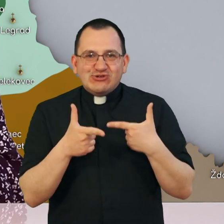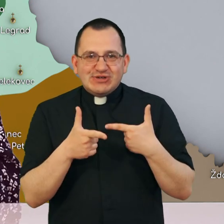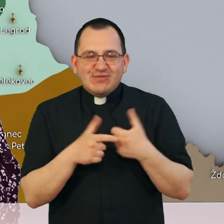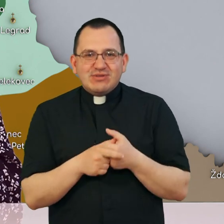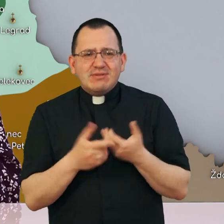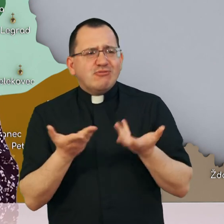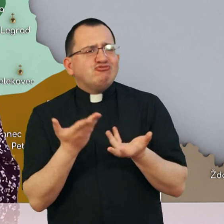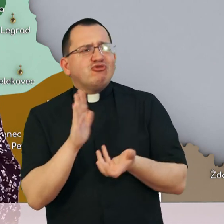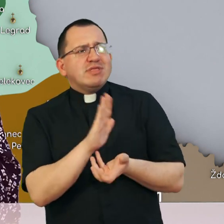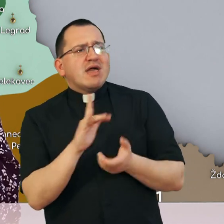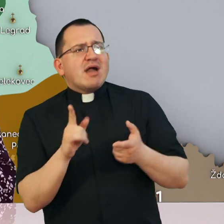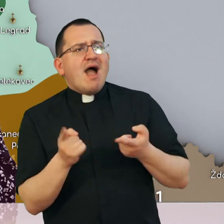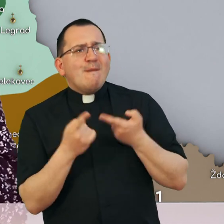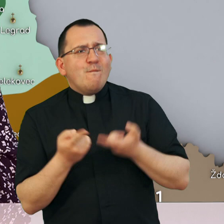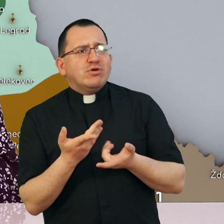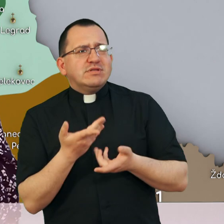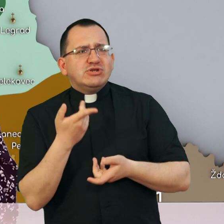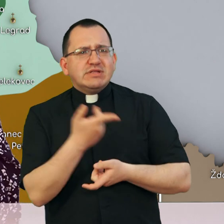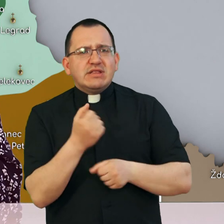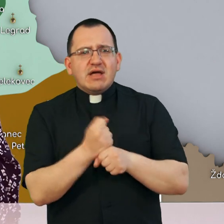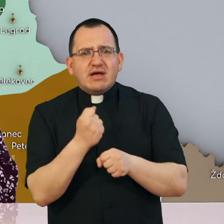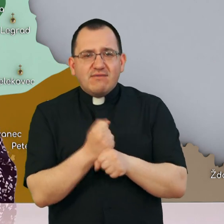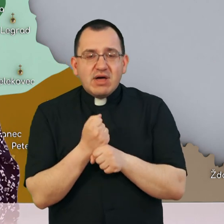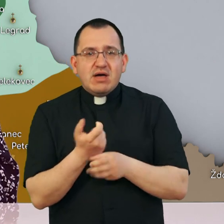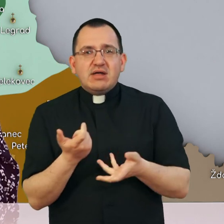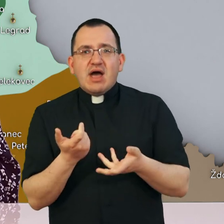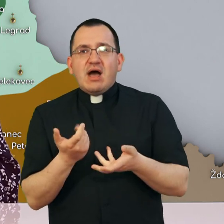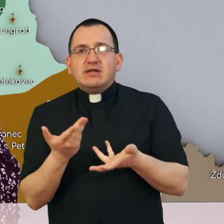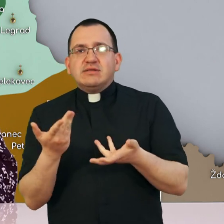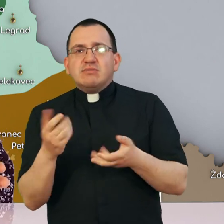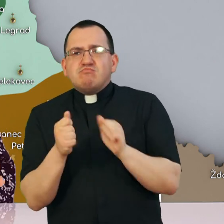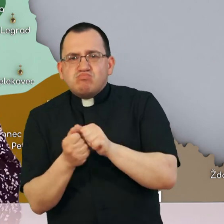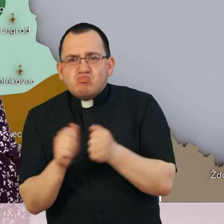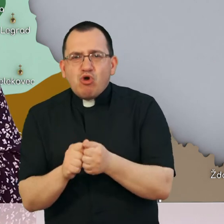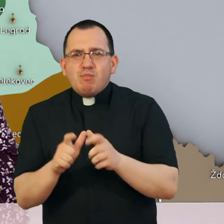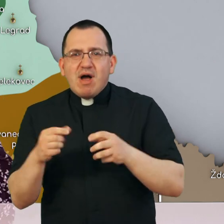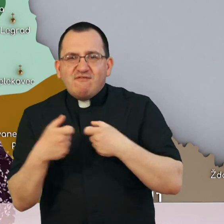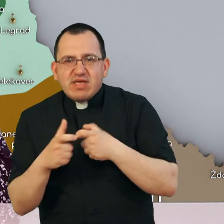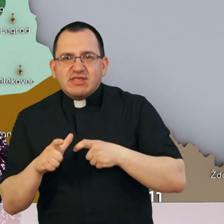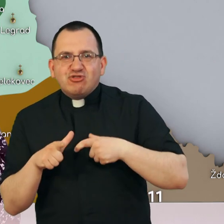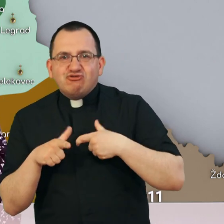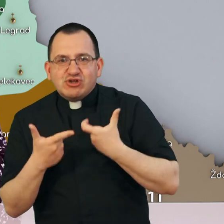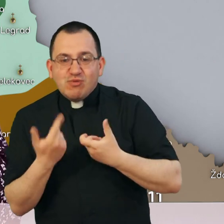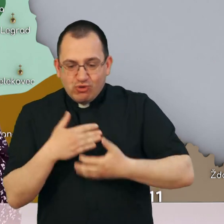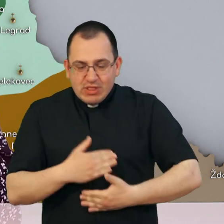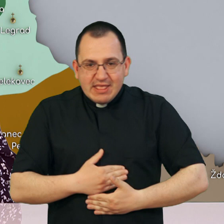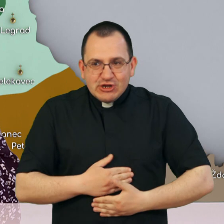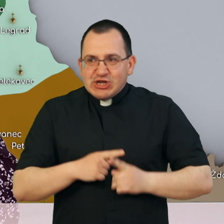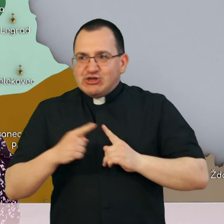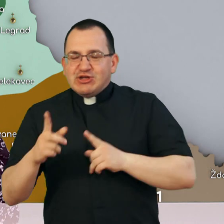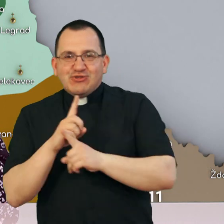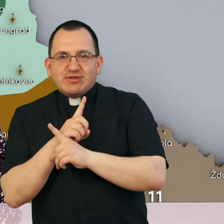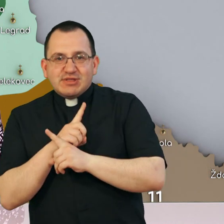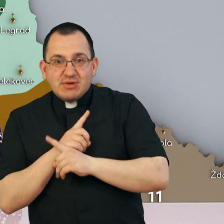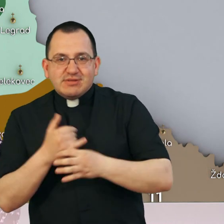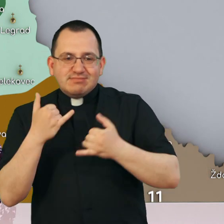Što ga potiče na takvo djelovanje i otvoreno zauzimanje za život, od začeća do prirodne smrti, reći će nam u